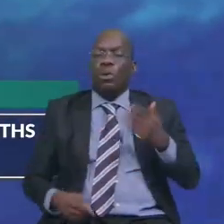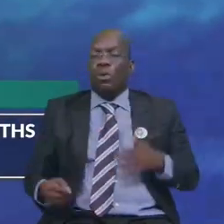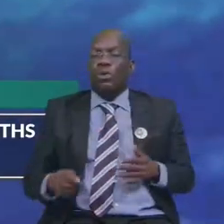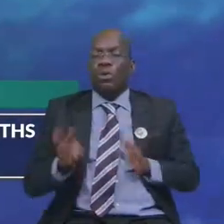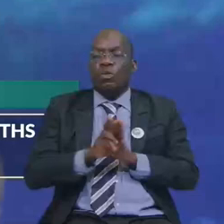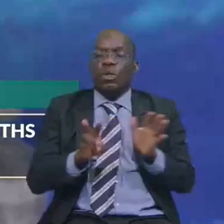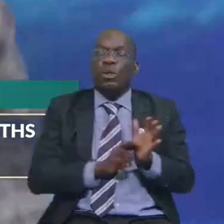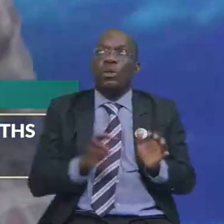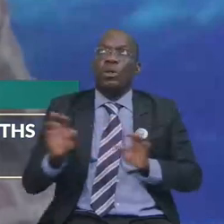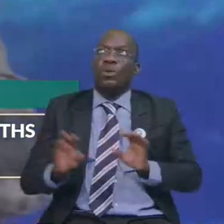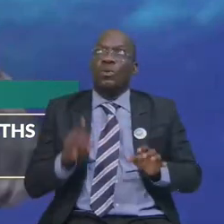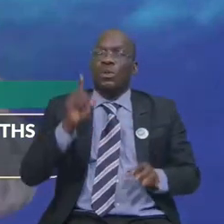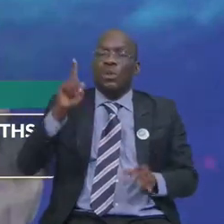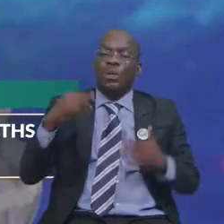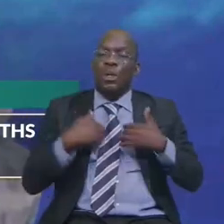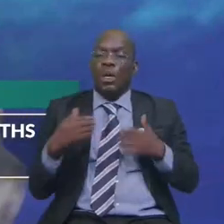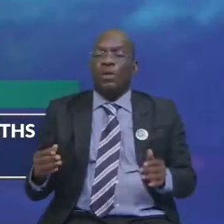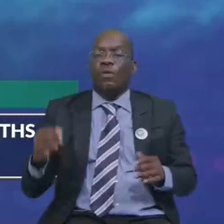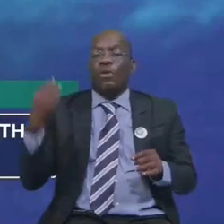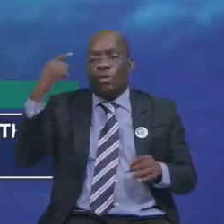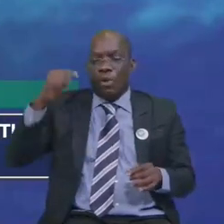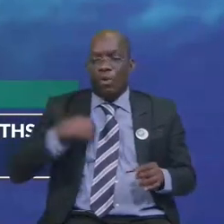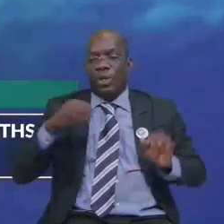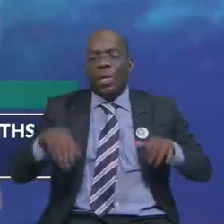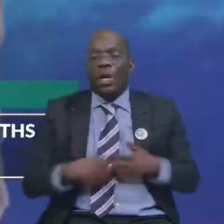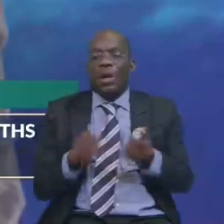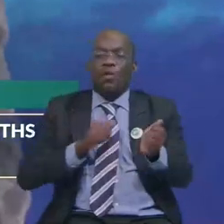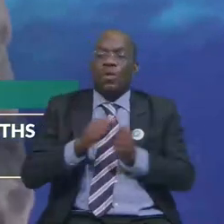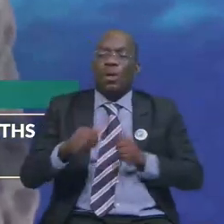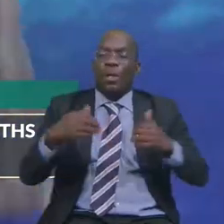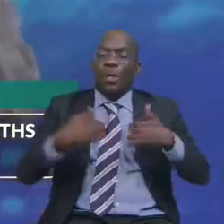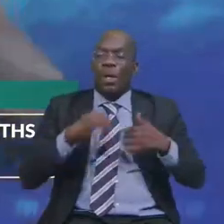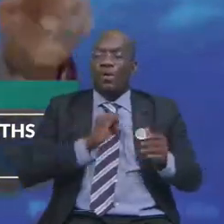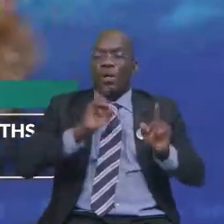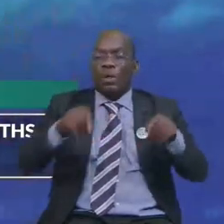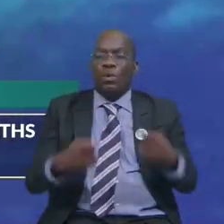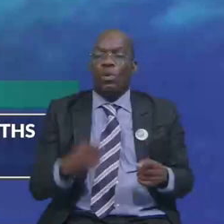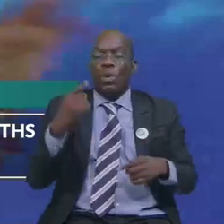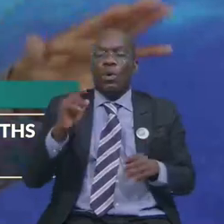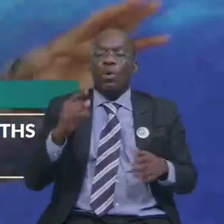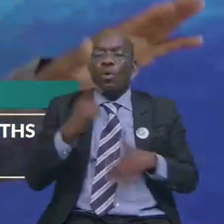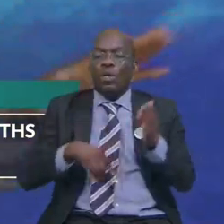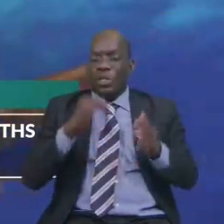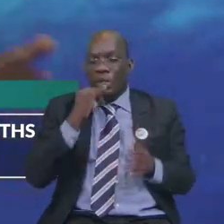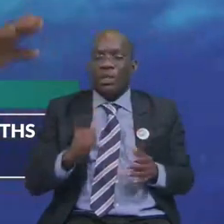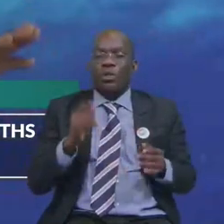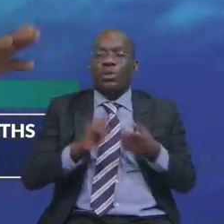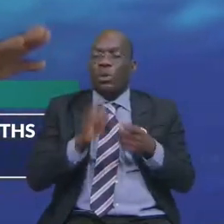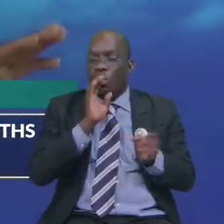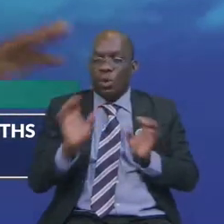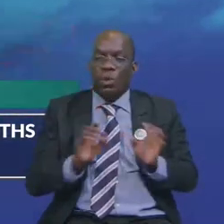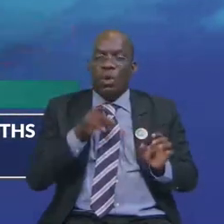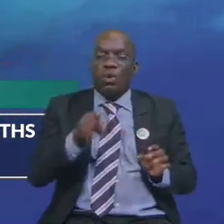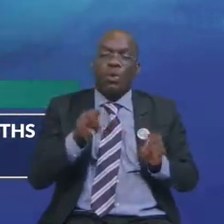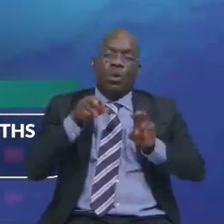à quel niveau suis-je maintenant combien reste encore à faire tu dois donc regarder les différents projets que